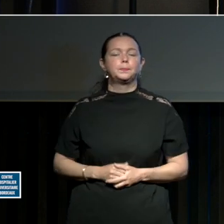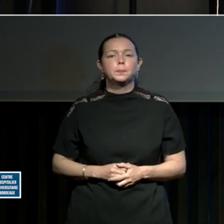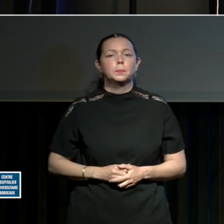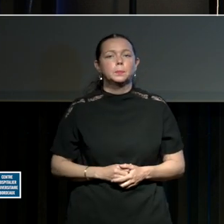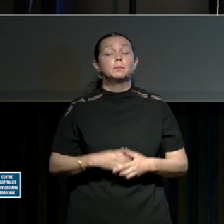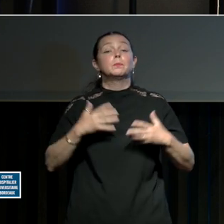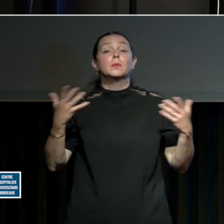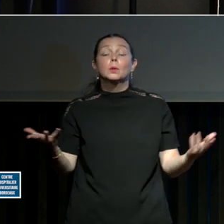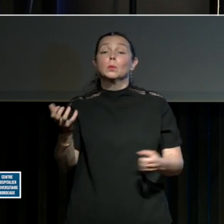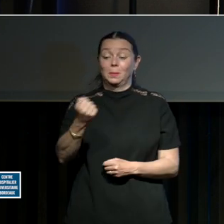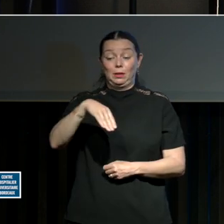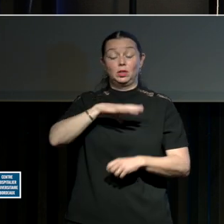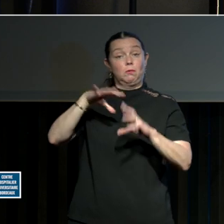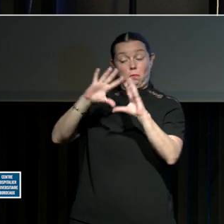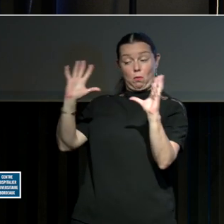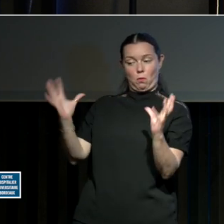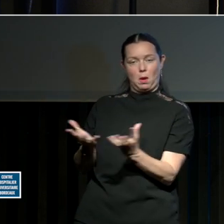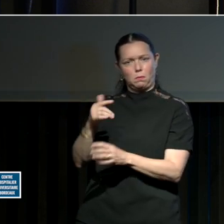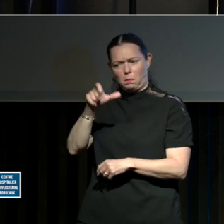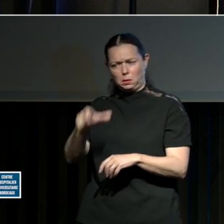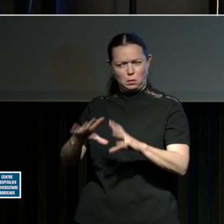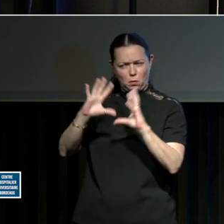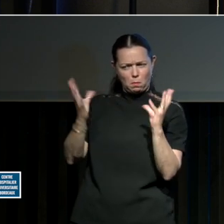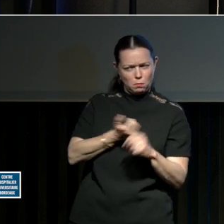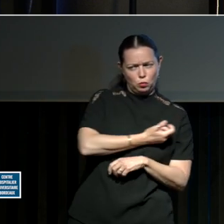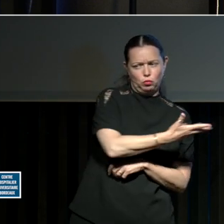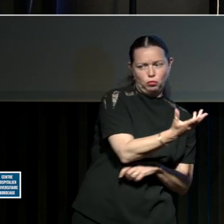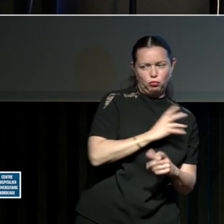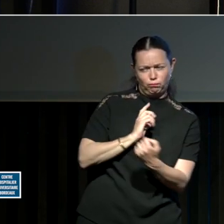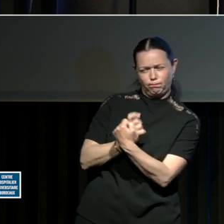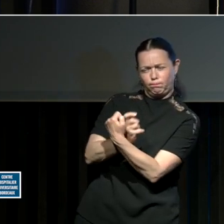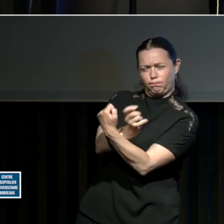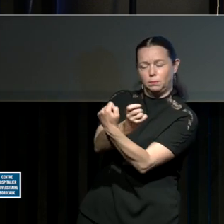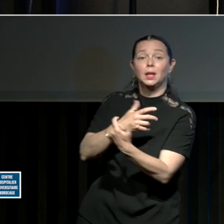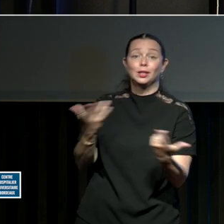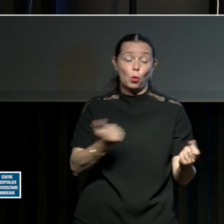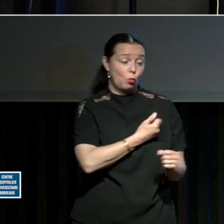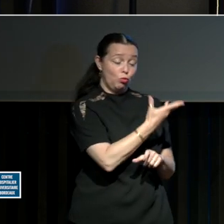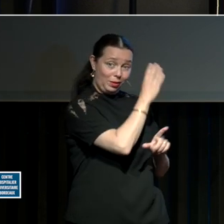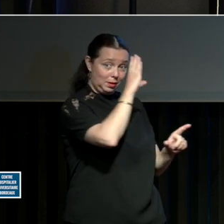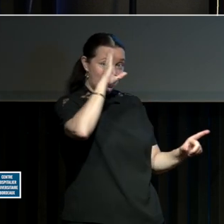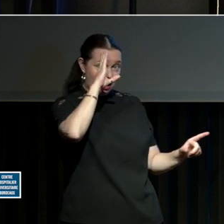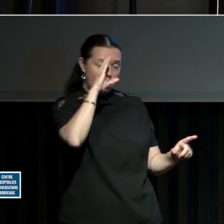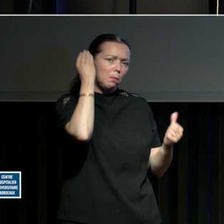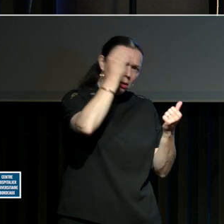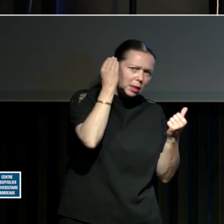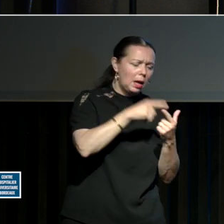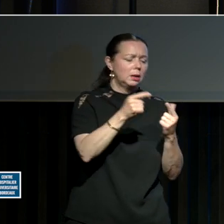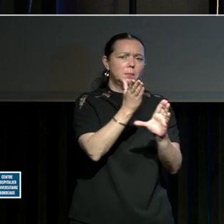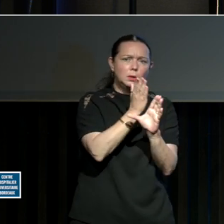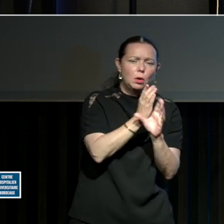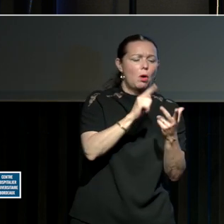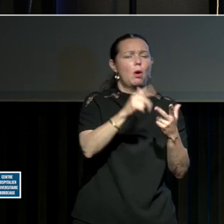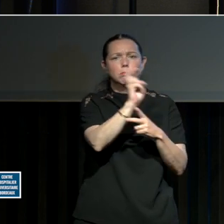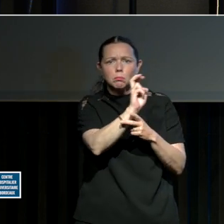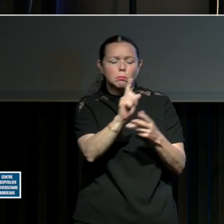cette prise en charge globale, on va favoriser également les approches pluridisciplinaires qui vont intégrer les psychiatres, les psychologues, les éducateurs